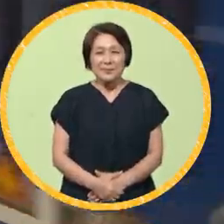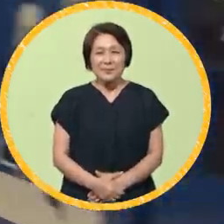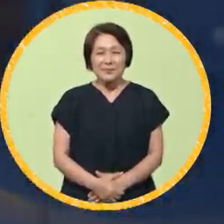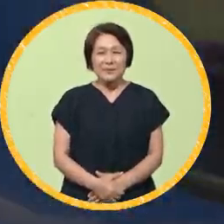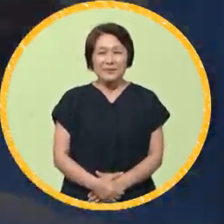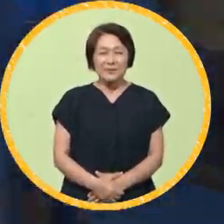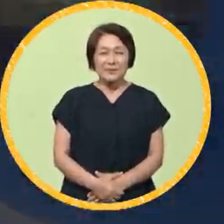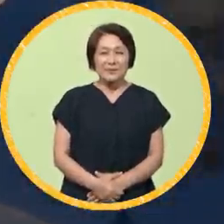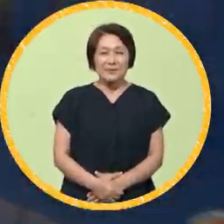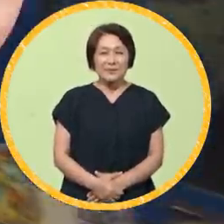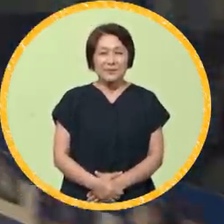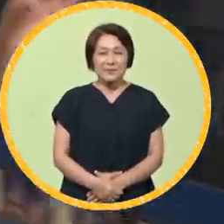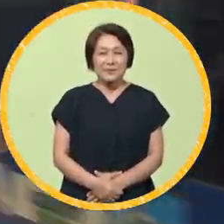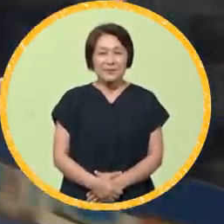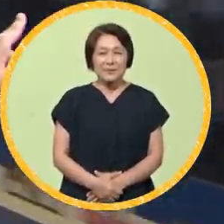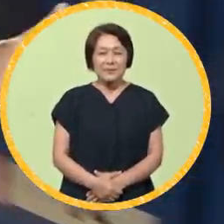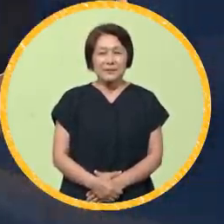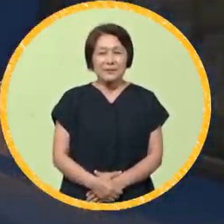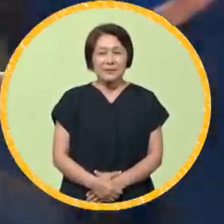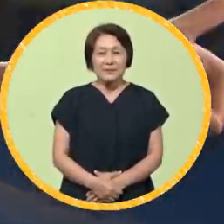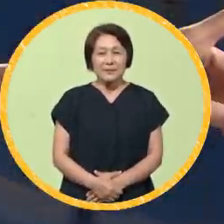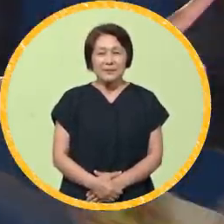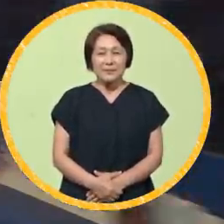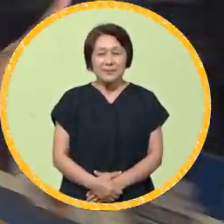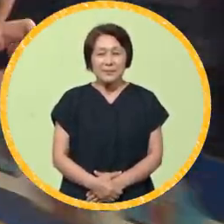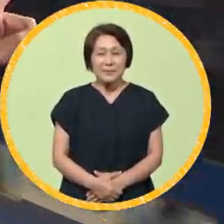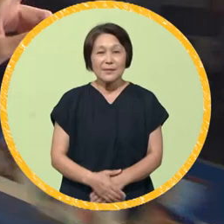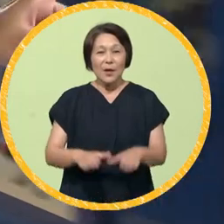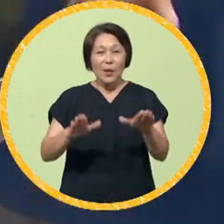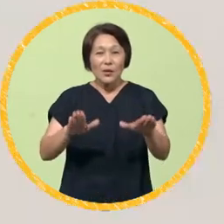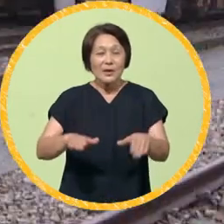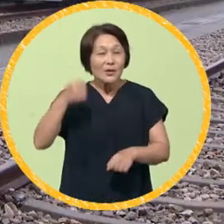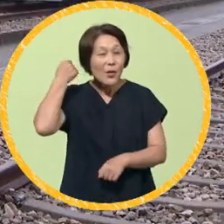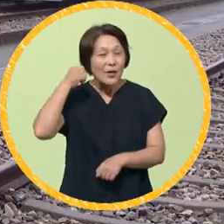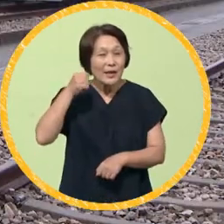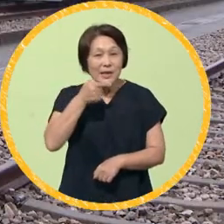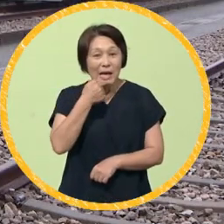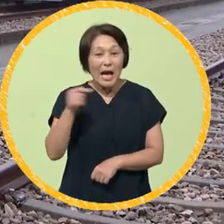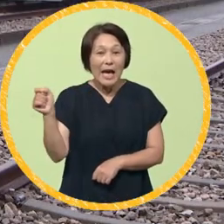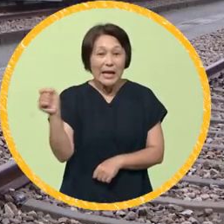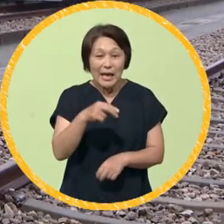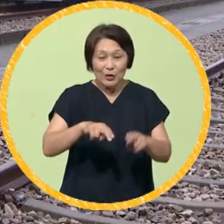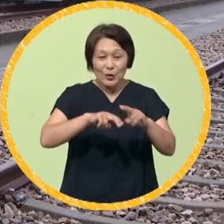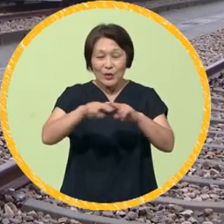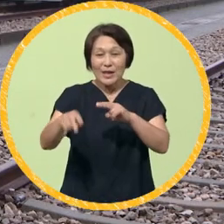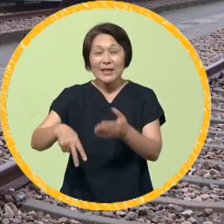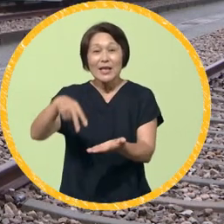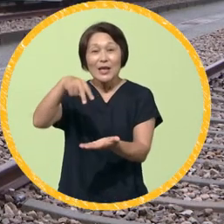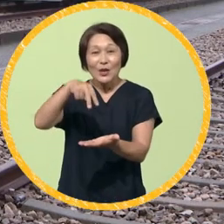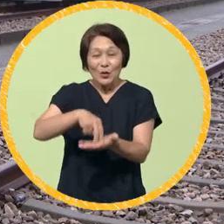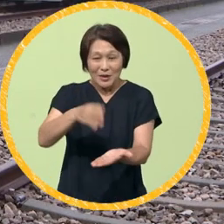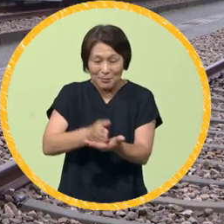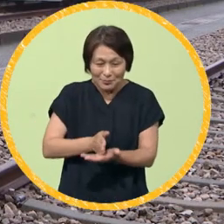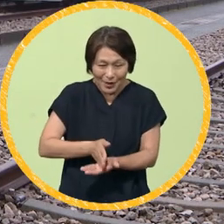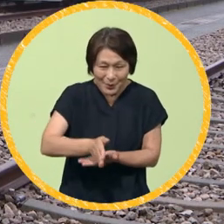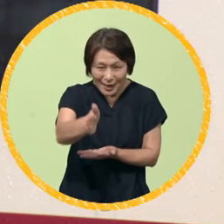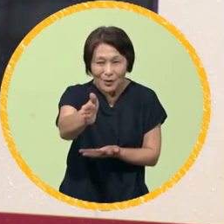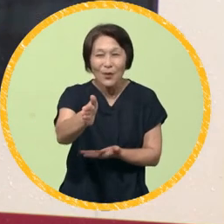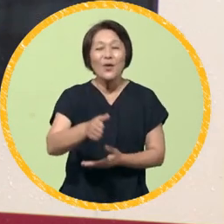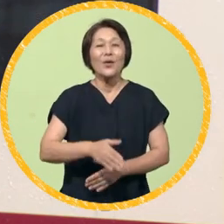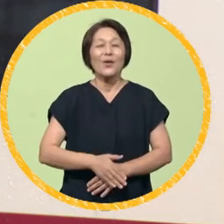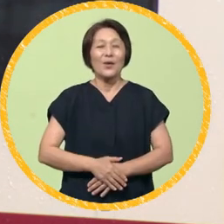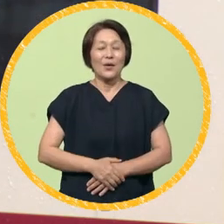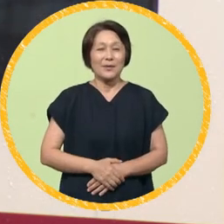ゃい。 この夏京急に乗ってワンピースの世界へ旅立と